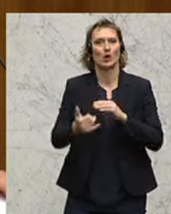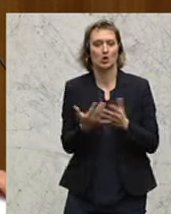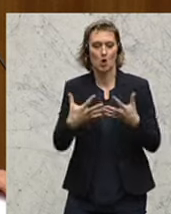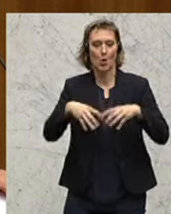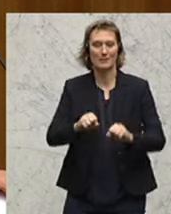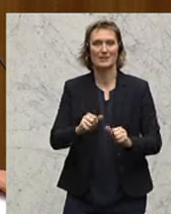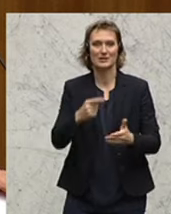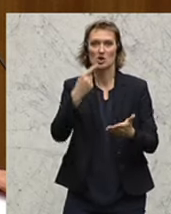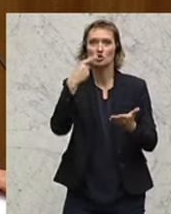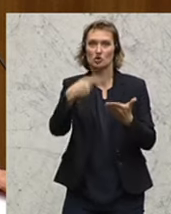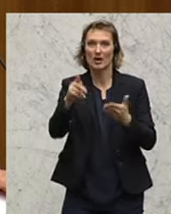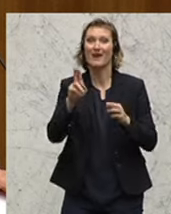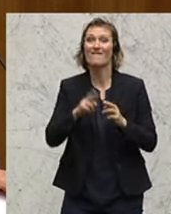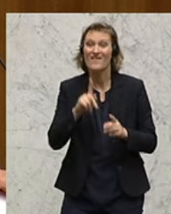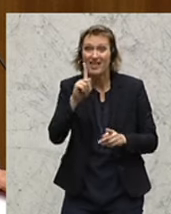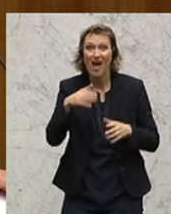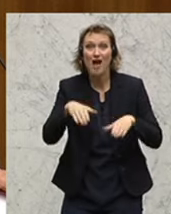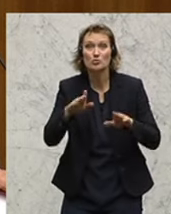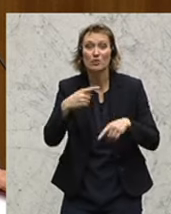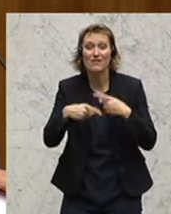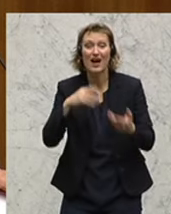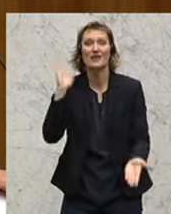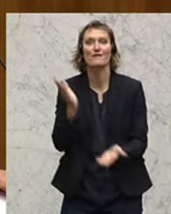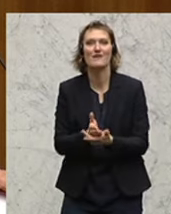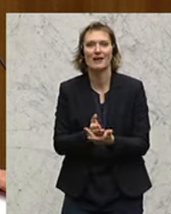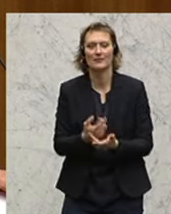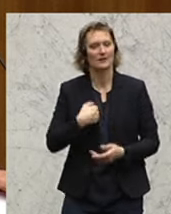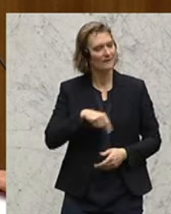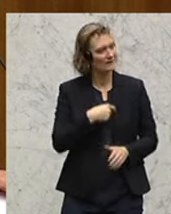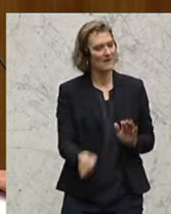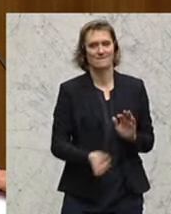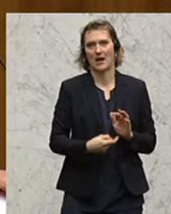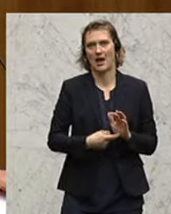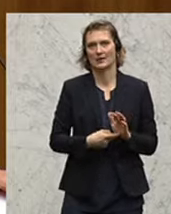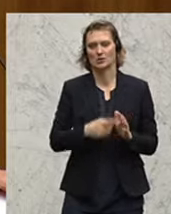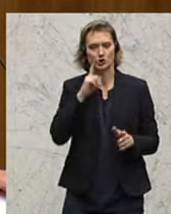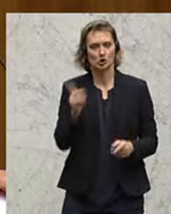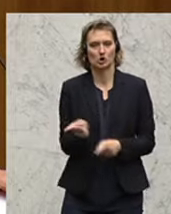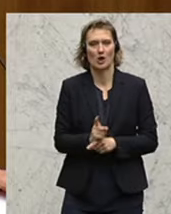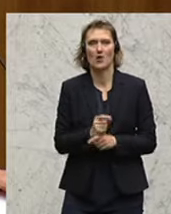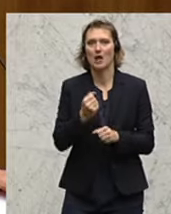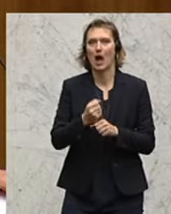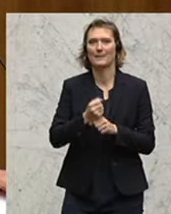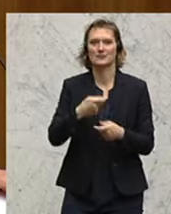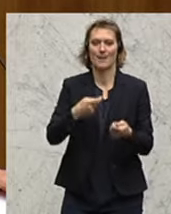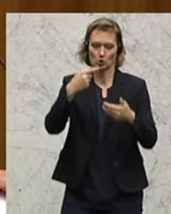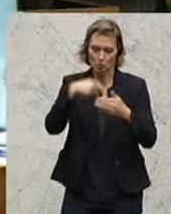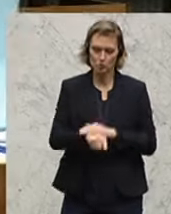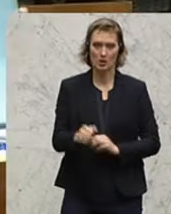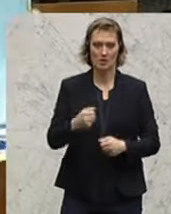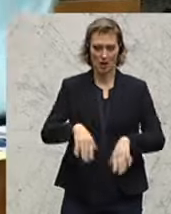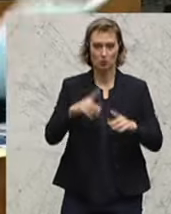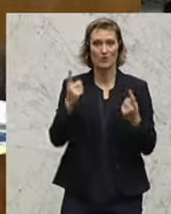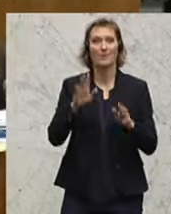erst an, wenn das Asylverfahren abgeschlossen ist. Wir fordern den effektiven Arbeitsmarktzugang für Asylwerber